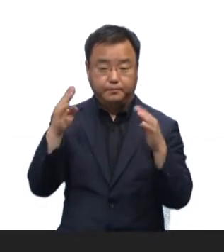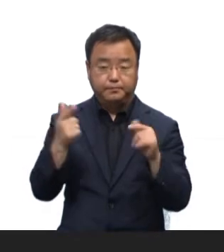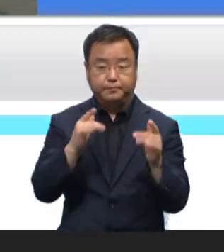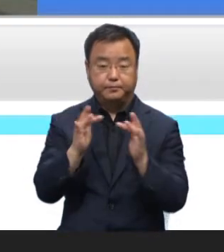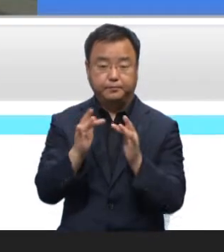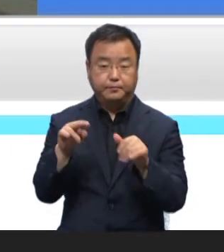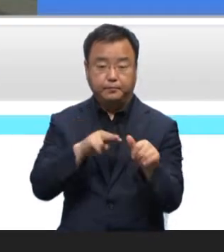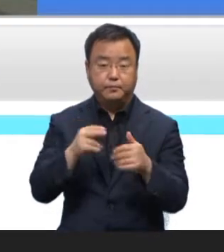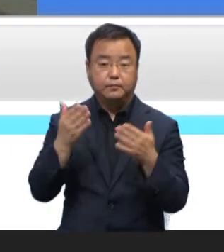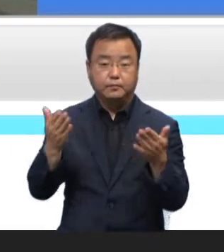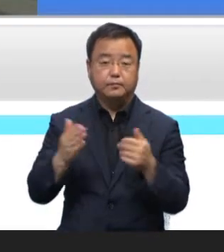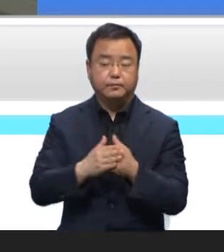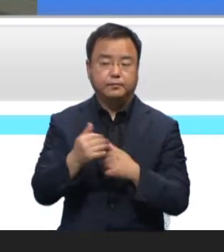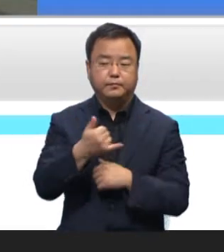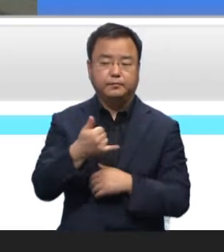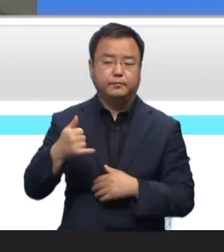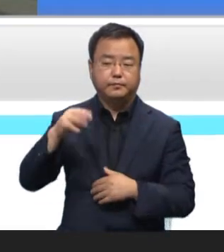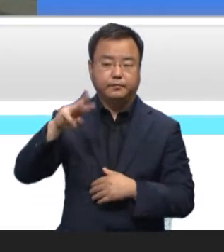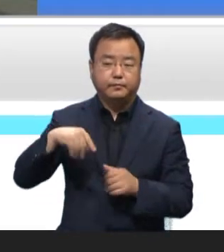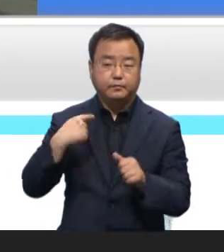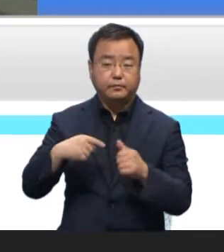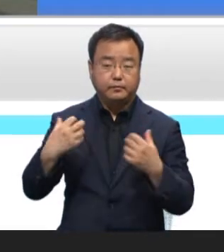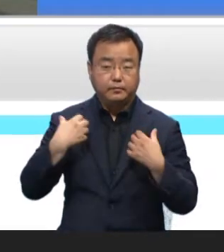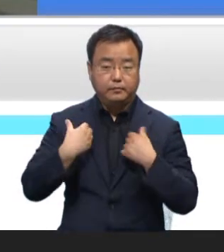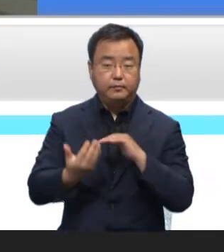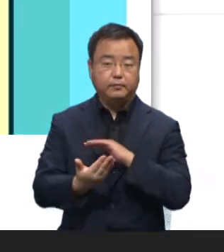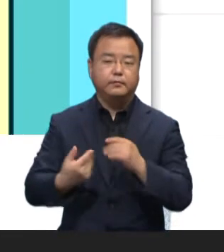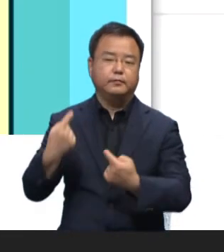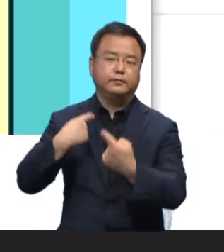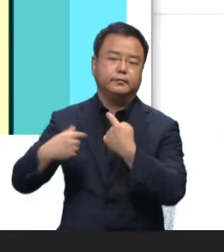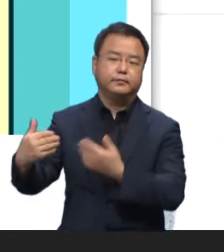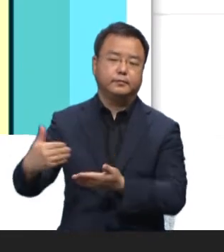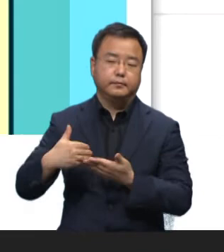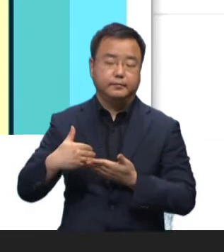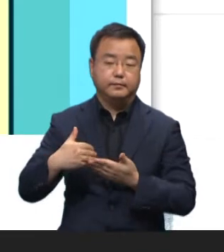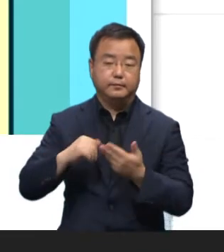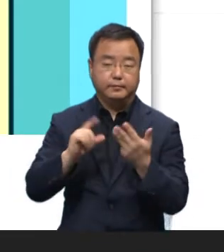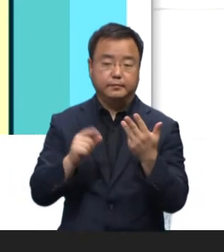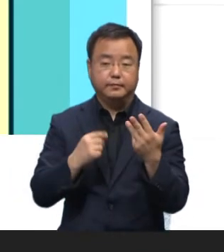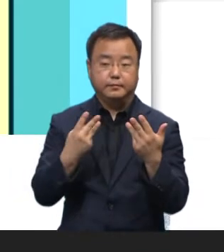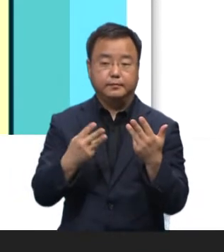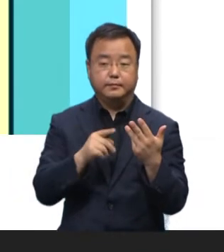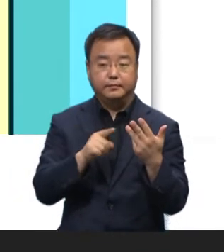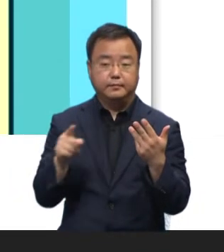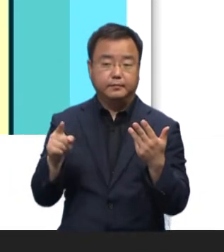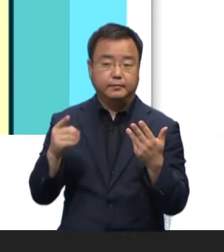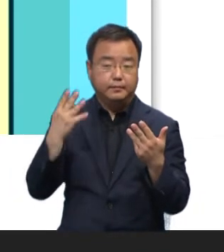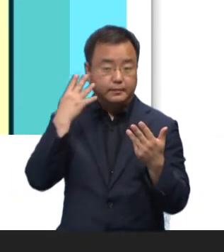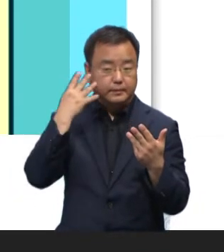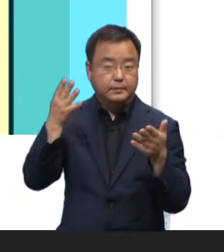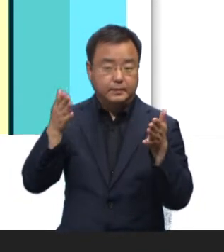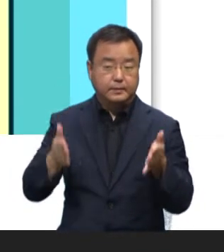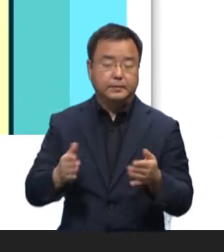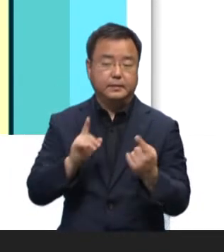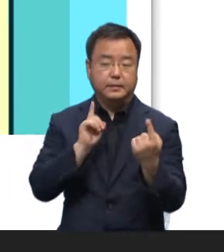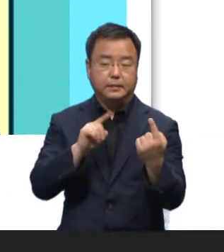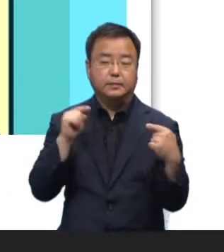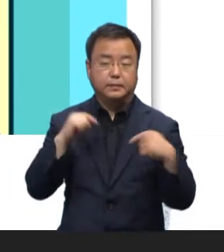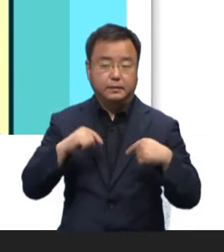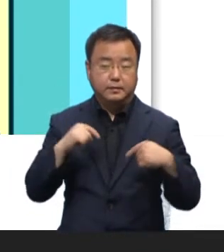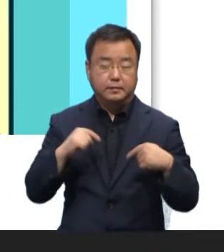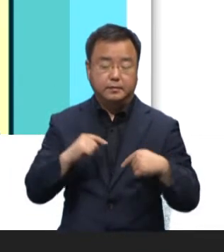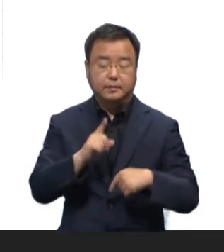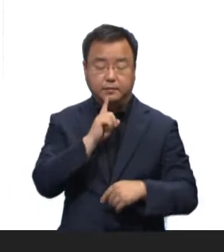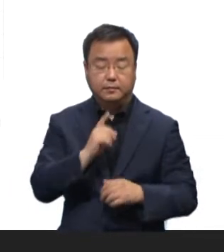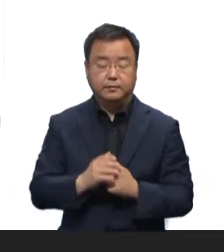또 세종시교육청 은 사전 신청을 받아서 다음달 3일부터 나흘간 일대일로 대면 상담을 진행하기도 했습니다